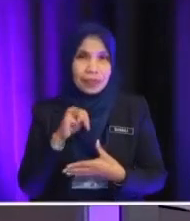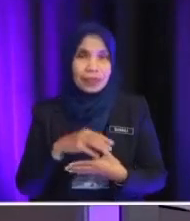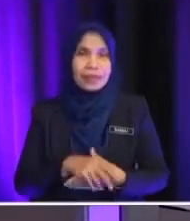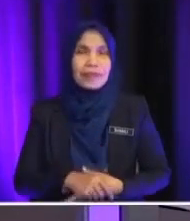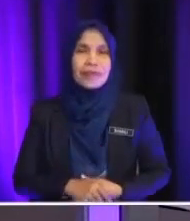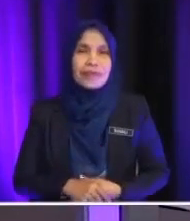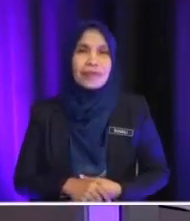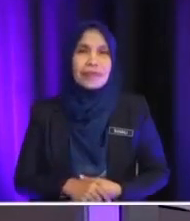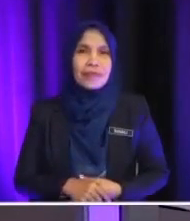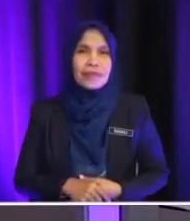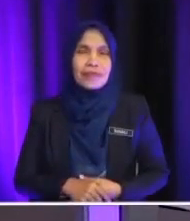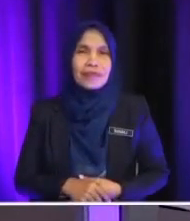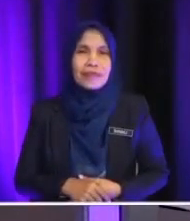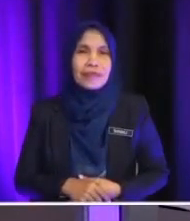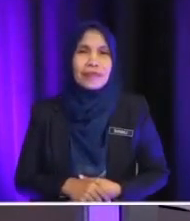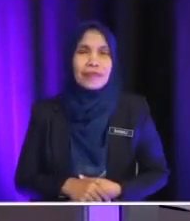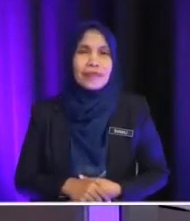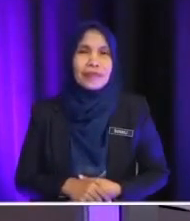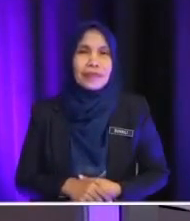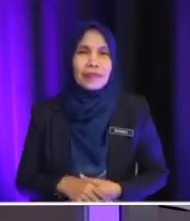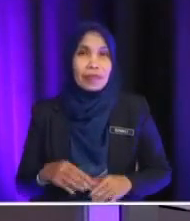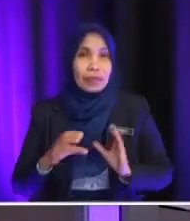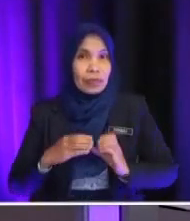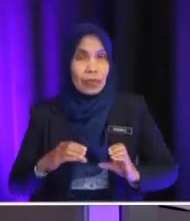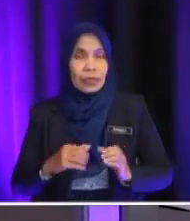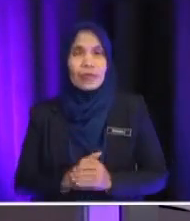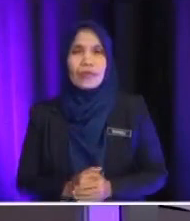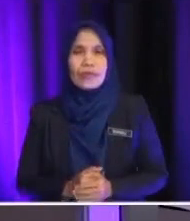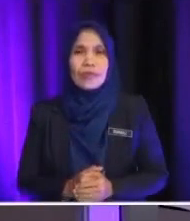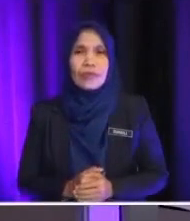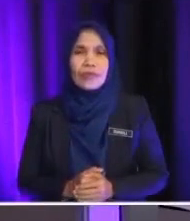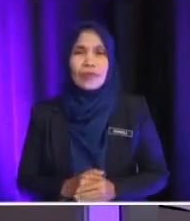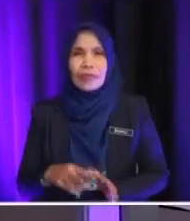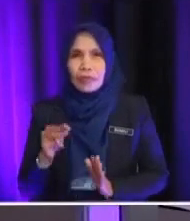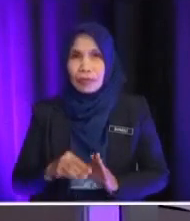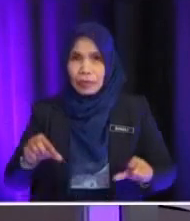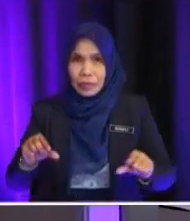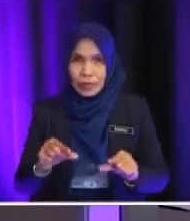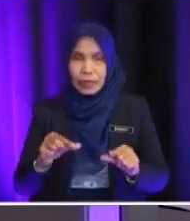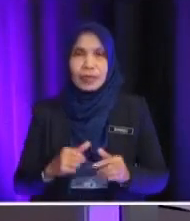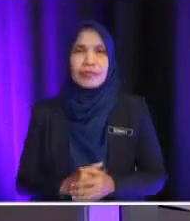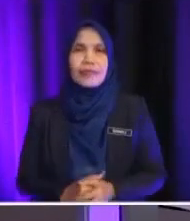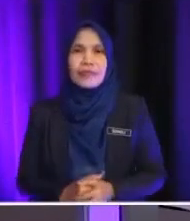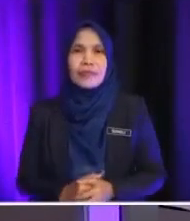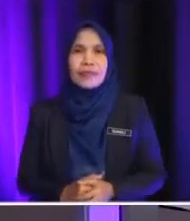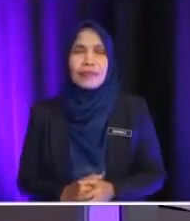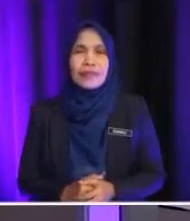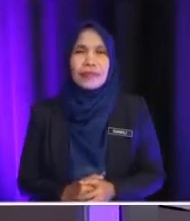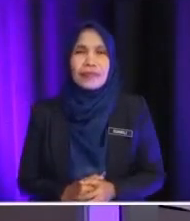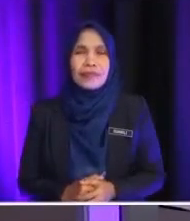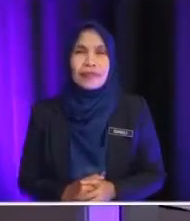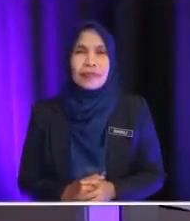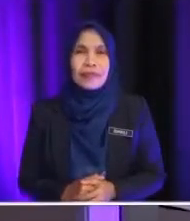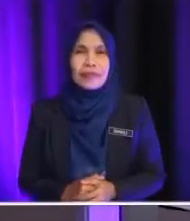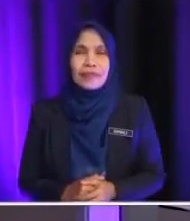kering yang menggunakan minyak, contohnya kaedah menggoreng ataupun kaedah